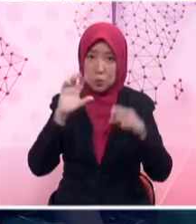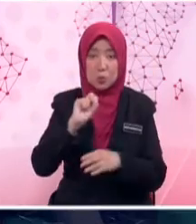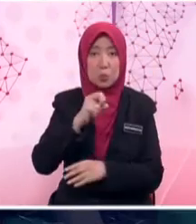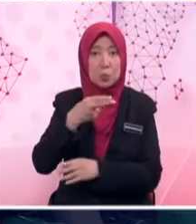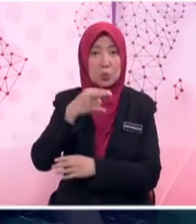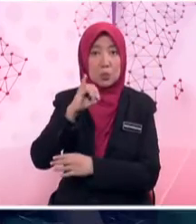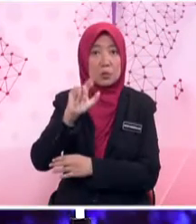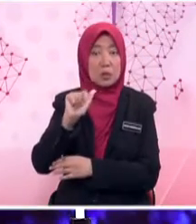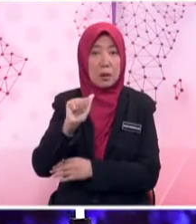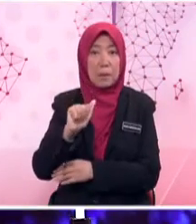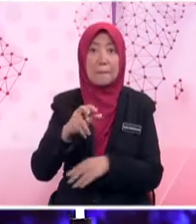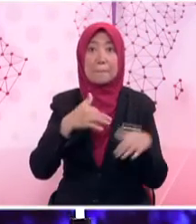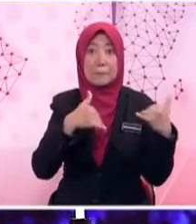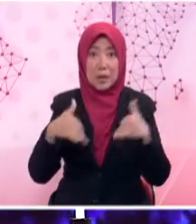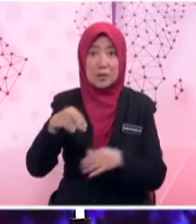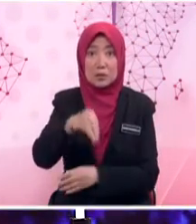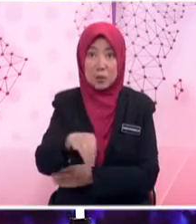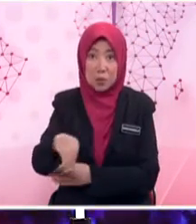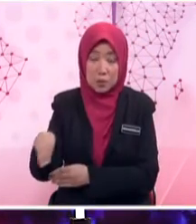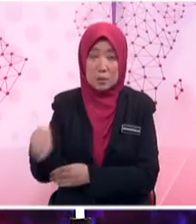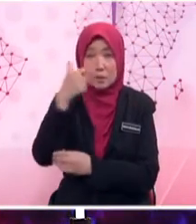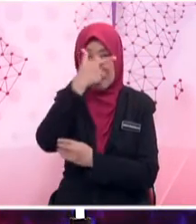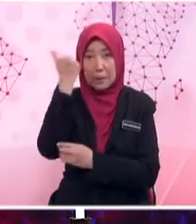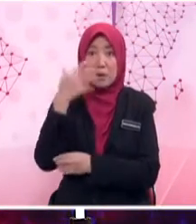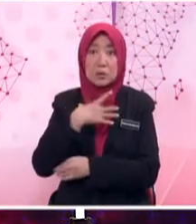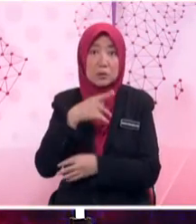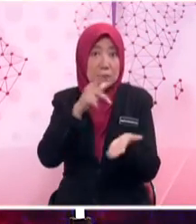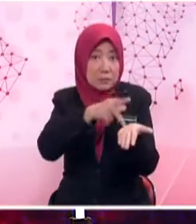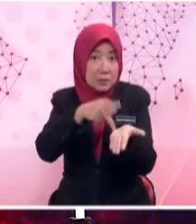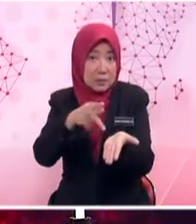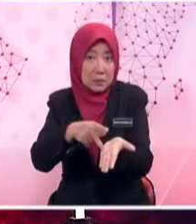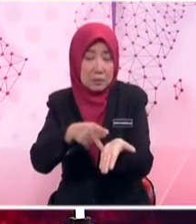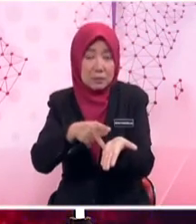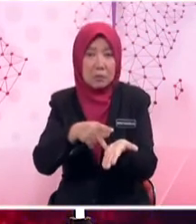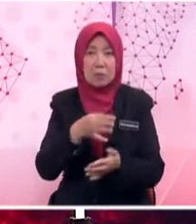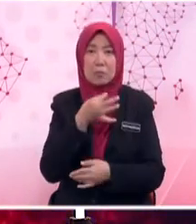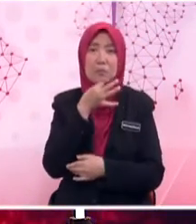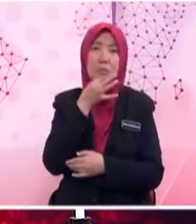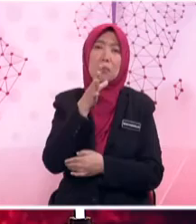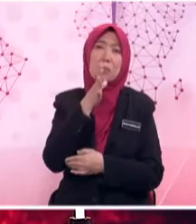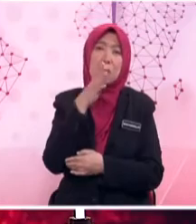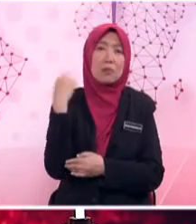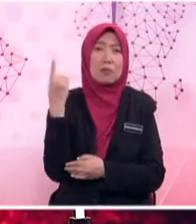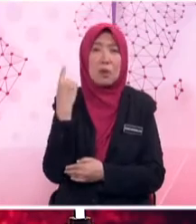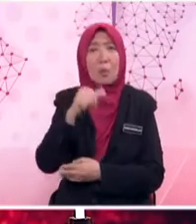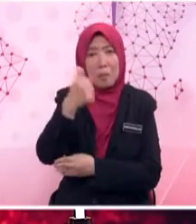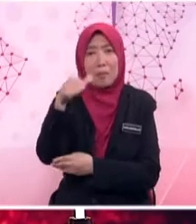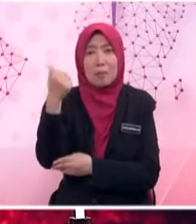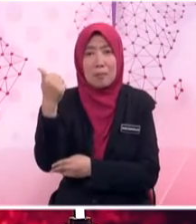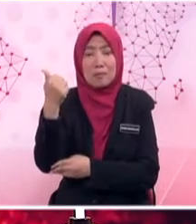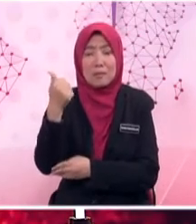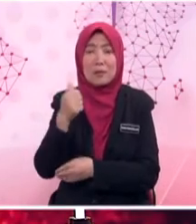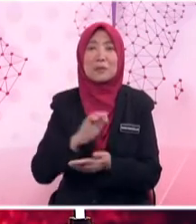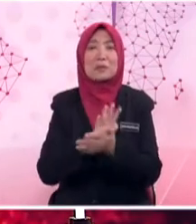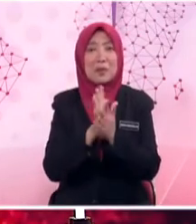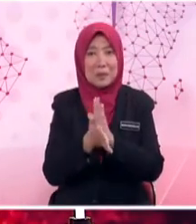mengira. Memang sekarang ni anak saya, dia tengok macam mana ibu je yang selalu menang. Kenapa saya tak boleh menang? Dia dah belajar teknik saya,